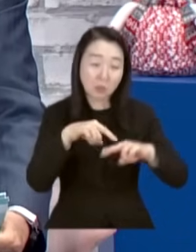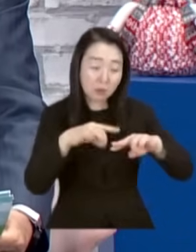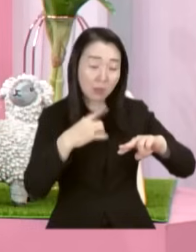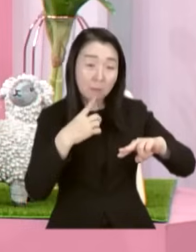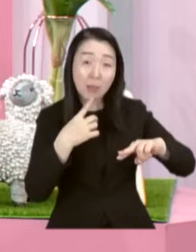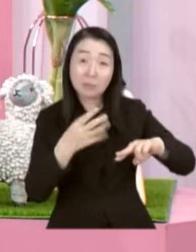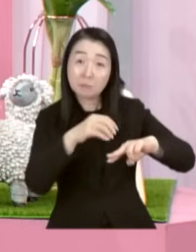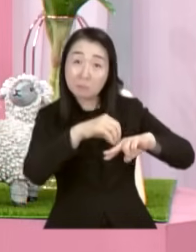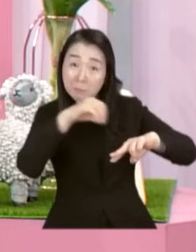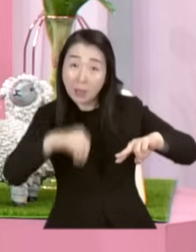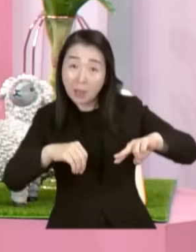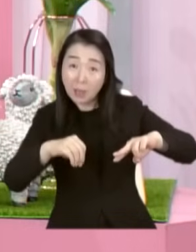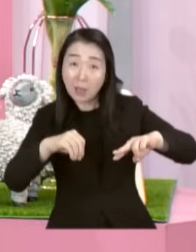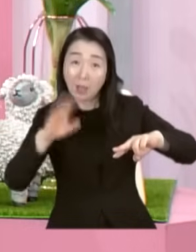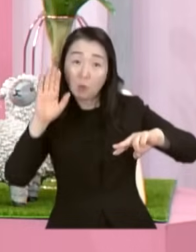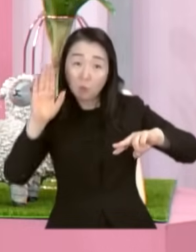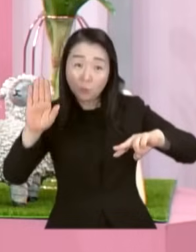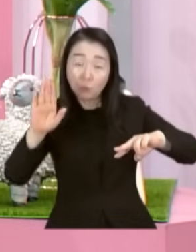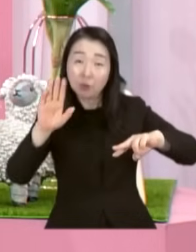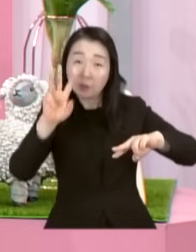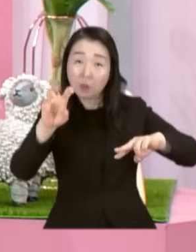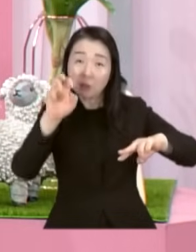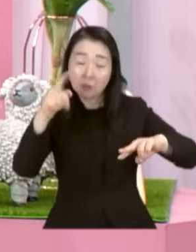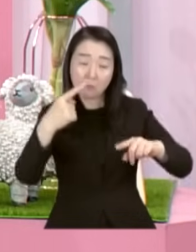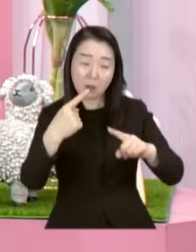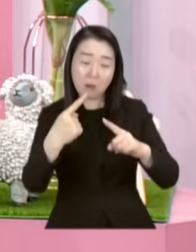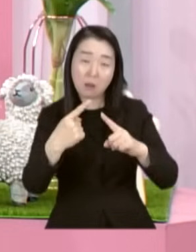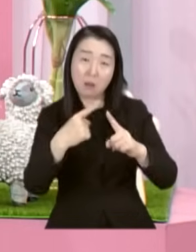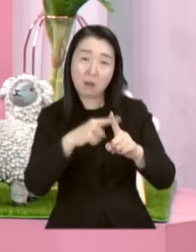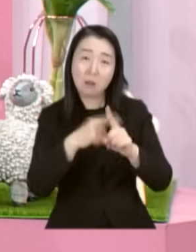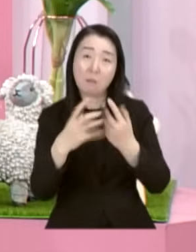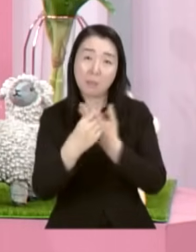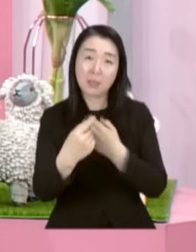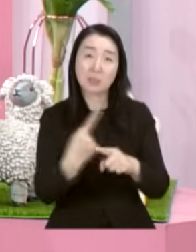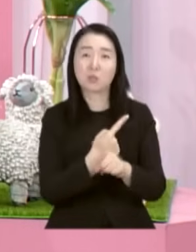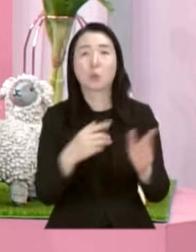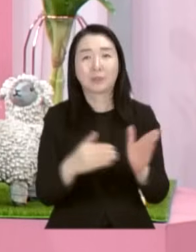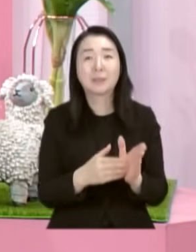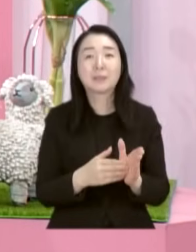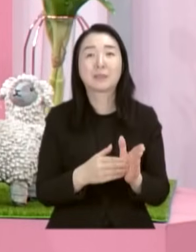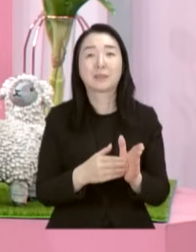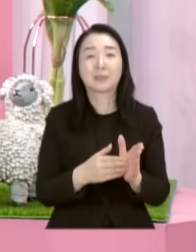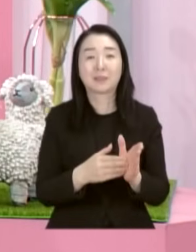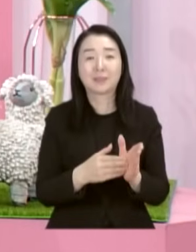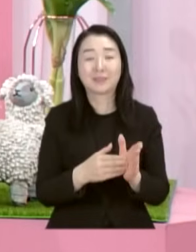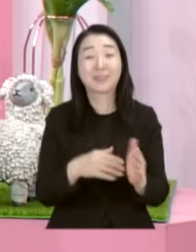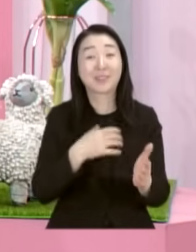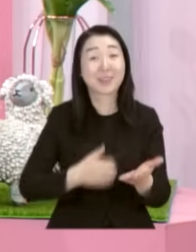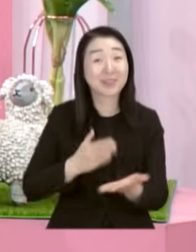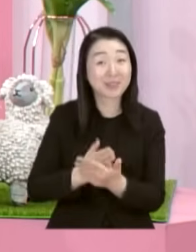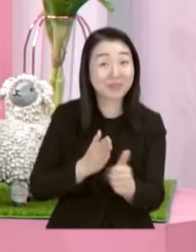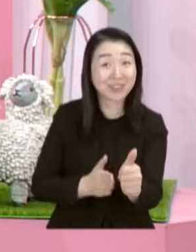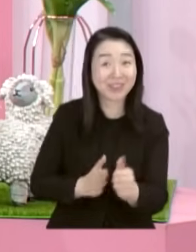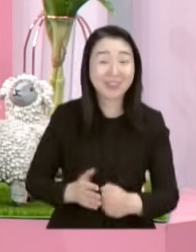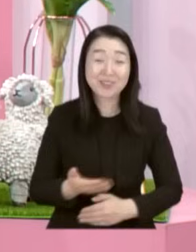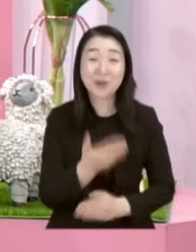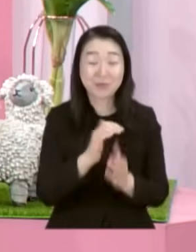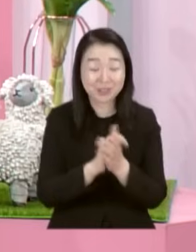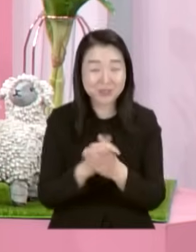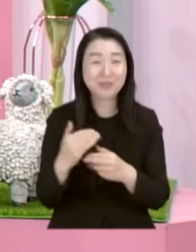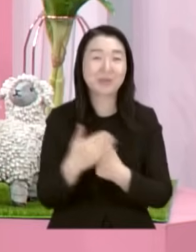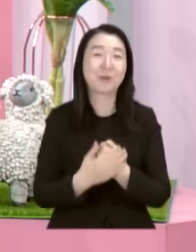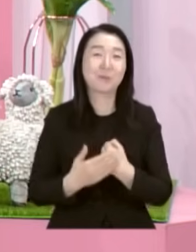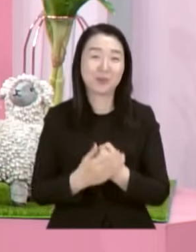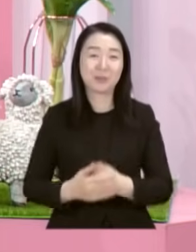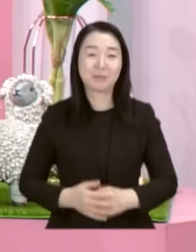여기에만 있었는데 네. 이걸 떼내고 나서 예. 33번의 방사선으로 끝냈습니다. 그러니 너무 염려하지 마시고요. 여러분